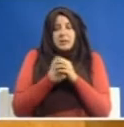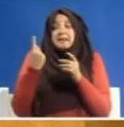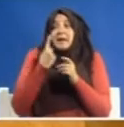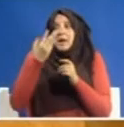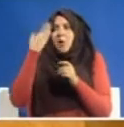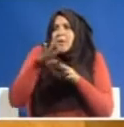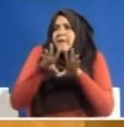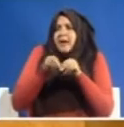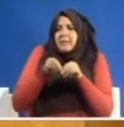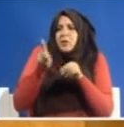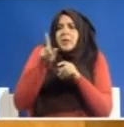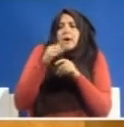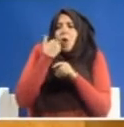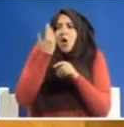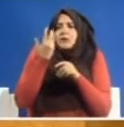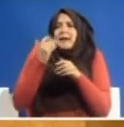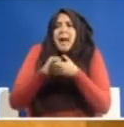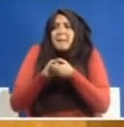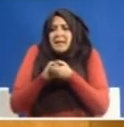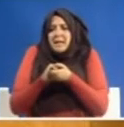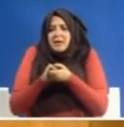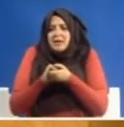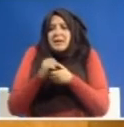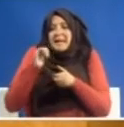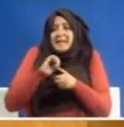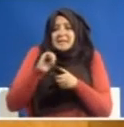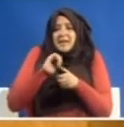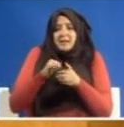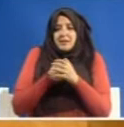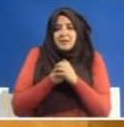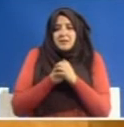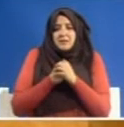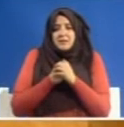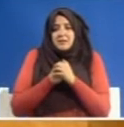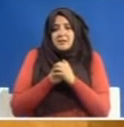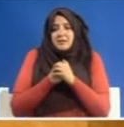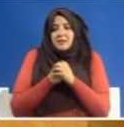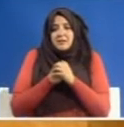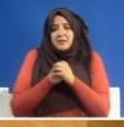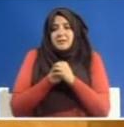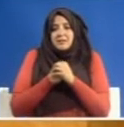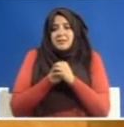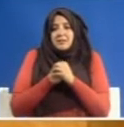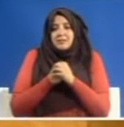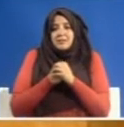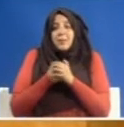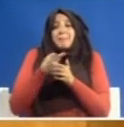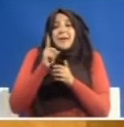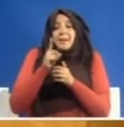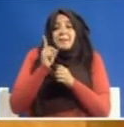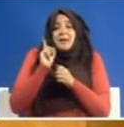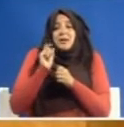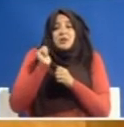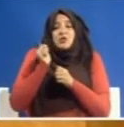يعرفهم ولا من أصدقائه وأصحابه إلى آخره، وجربي شوفي. ولكن لكل شيء له،